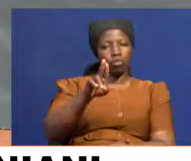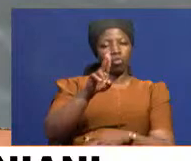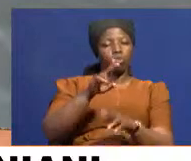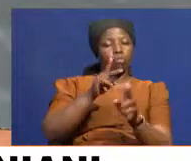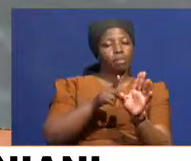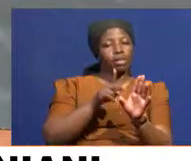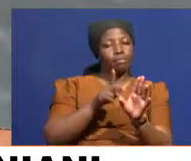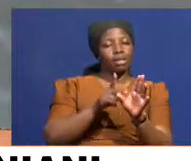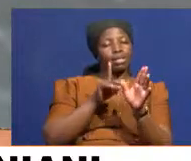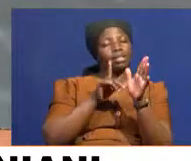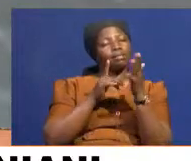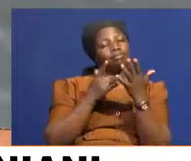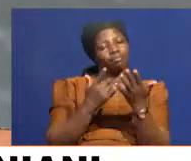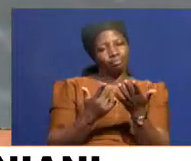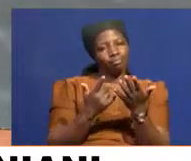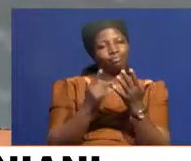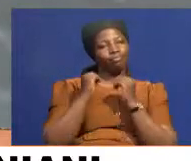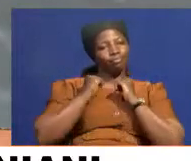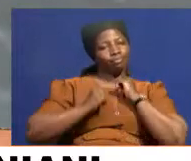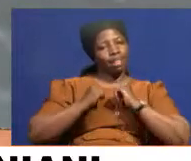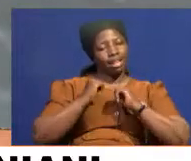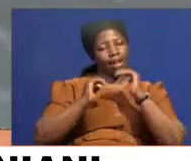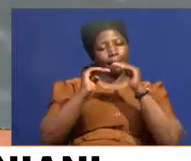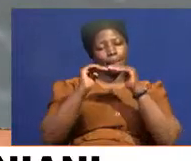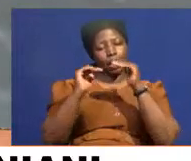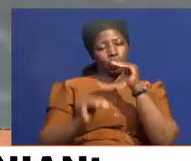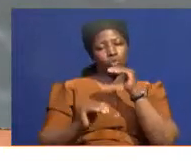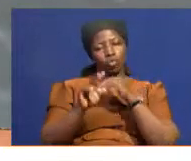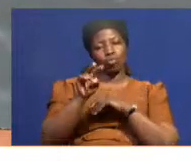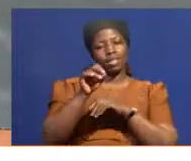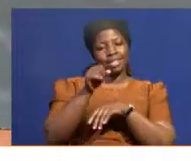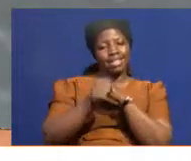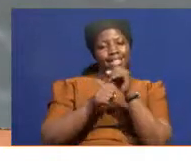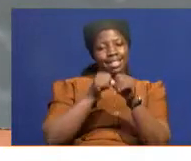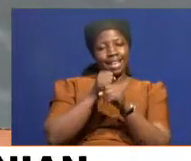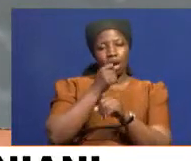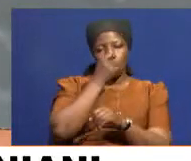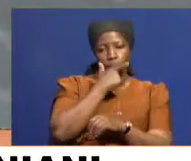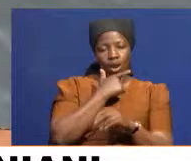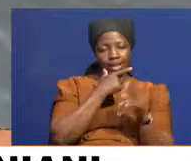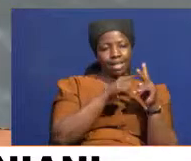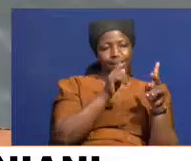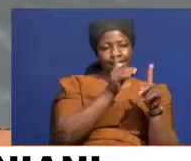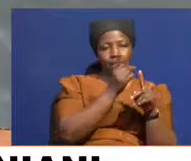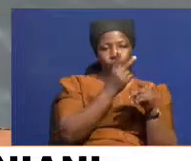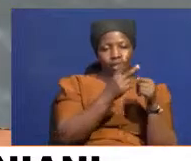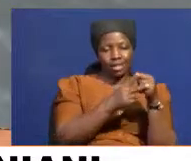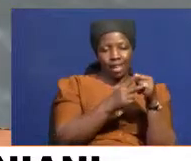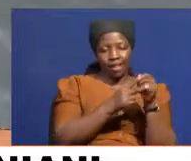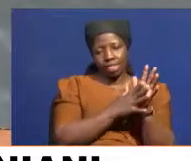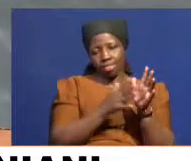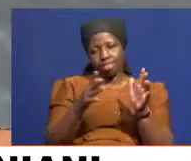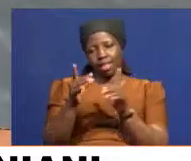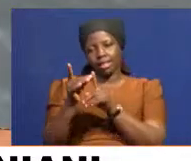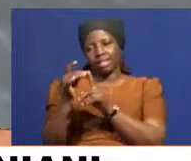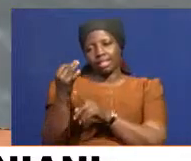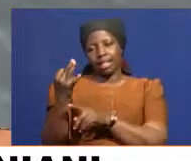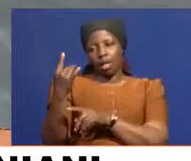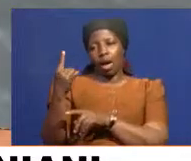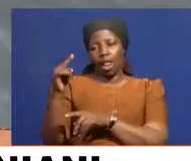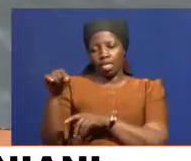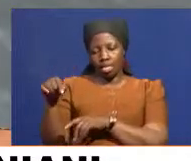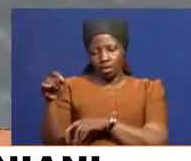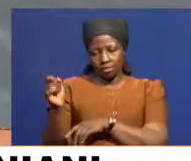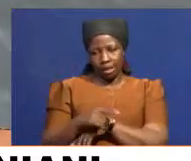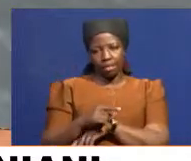ya dunia ya riadha kwa wanariadha wasiozidi umri wa miaka 20 yatakayoandaliwa kuanzia tarehe 27 hadi 31 mwezi huu. Zaidi ya wanariadha 900